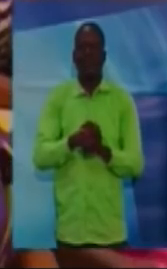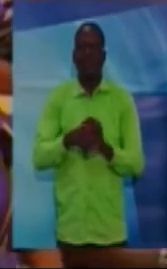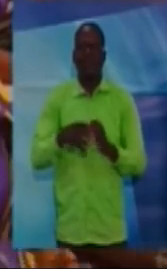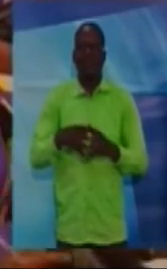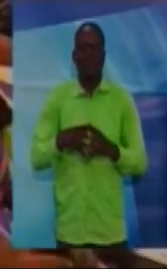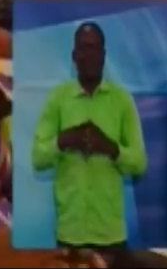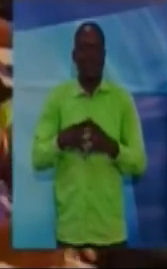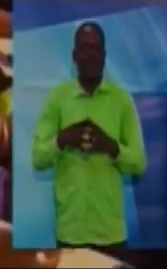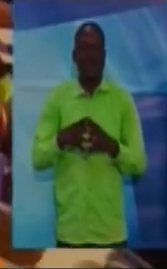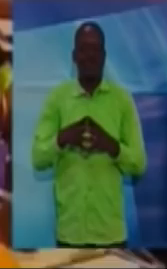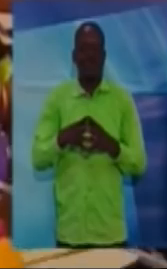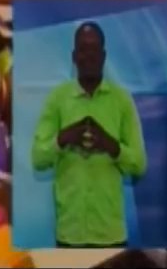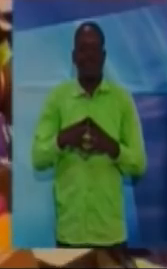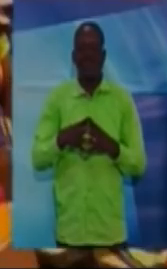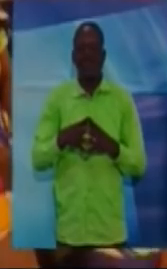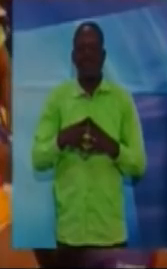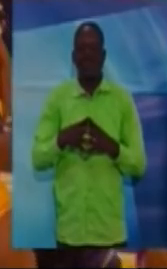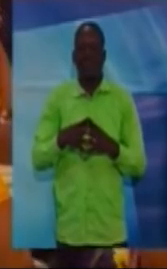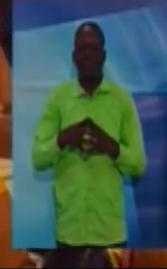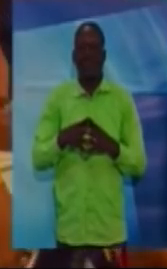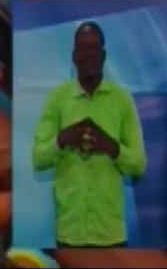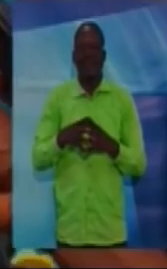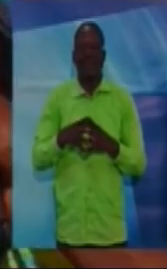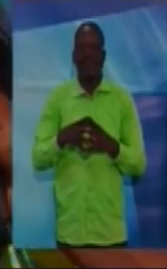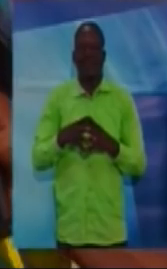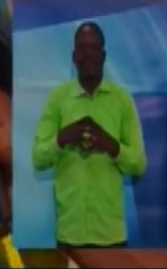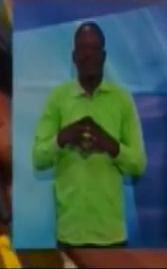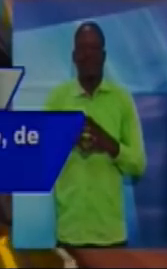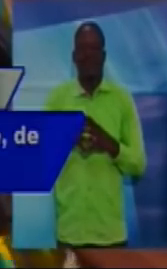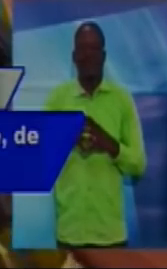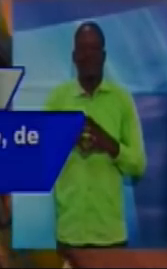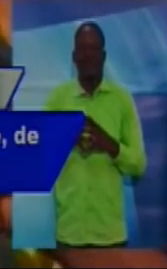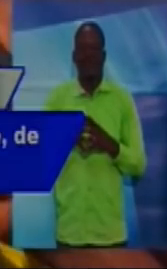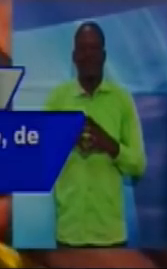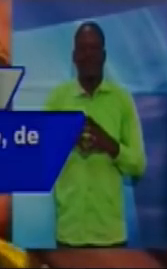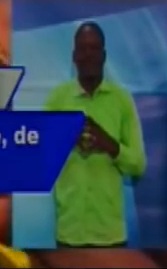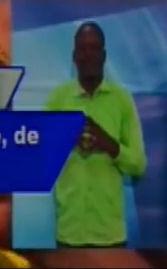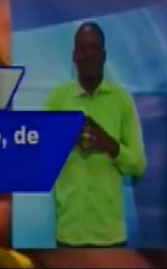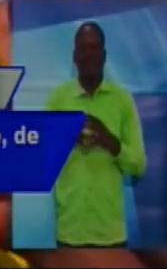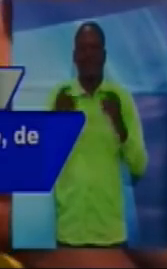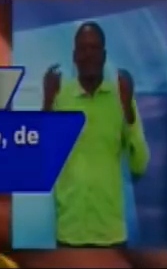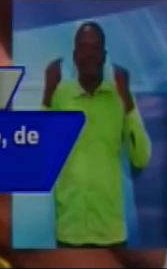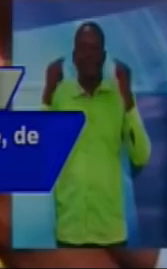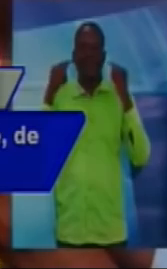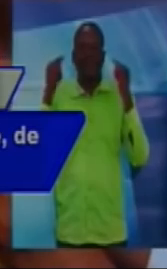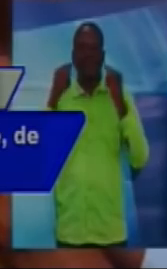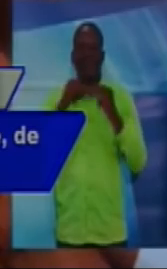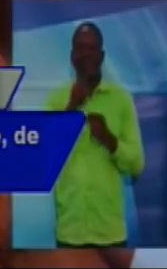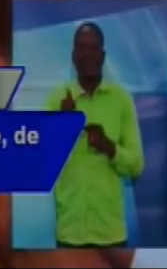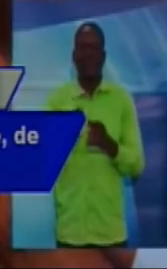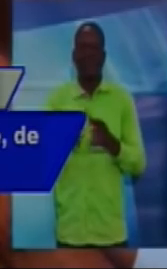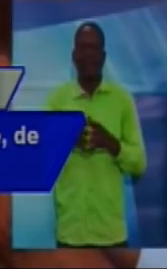investissement porteur. Dans ce sens, nous avons initié de rechercher déjà des femmes entrepreneurs qui ont des produits. Elles ont des